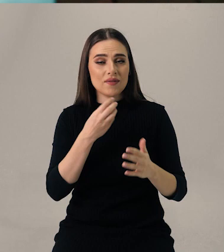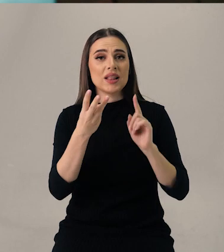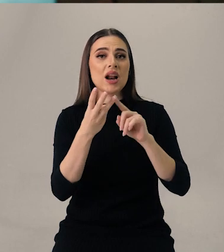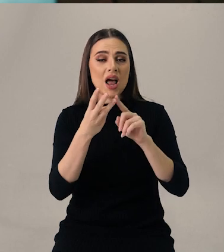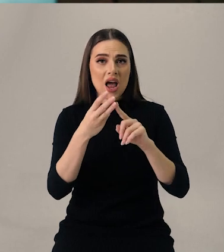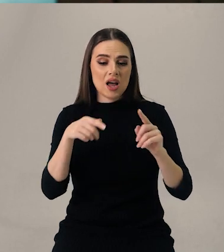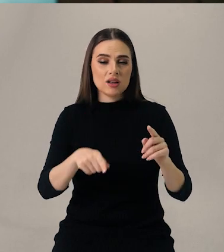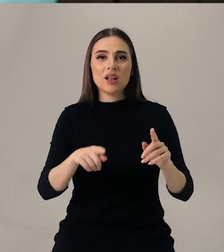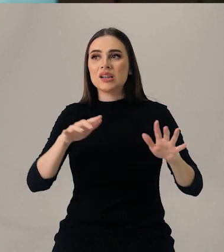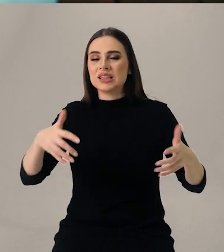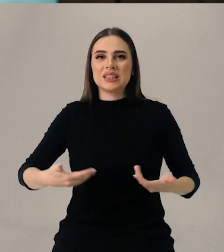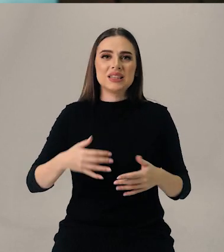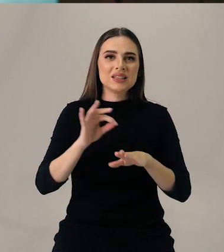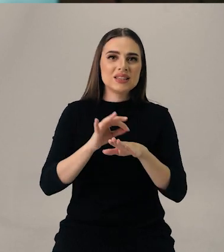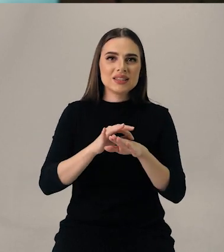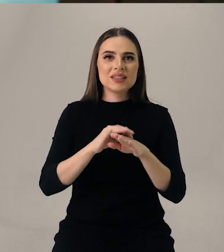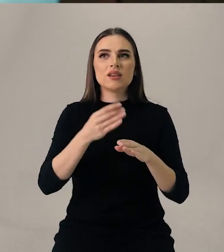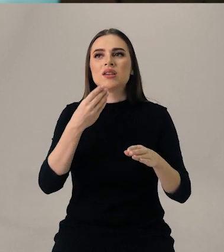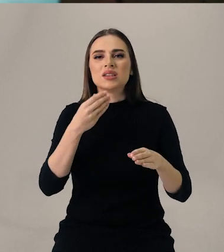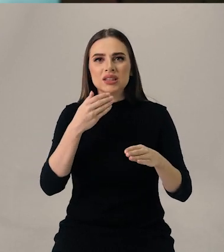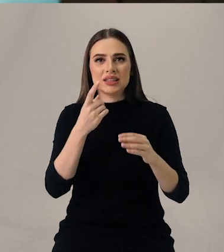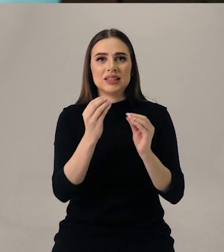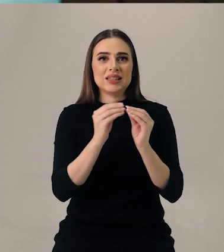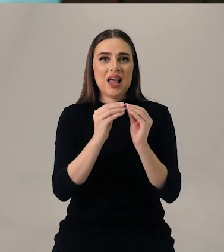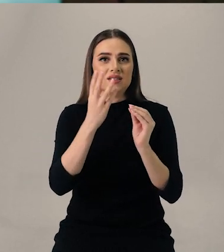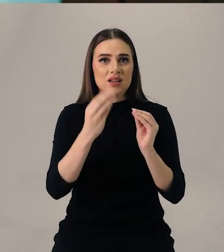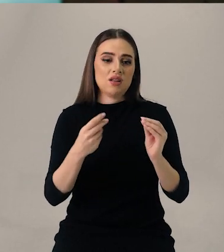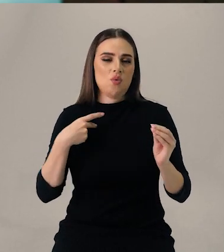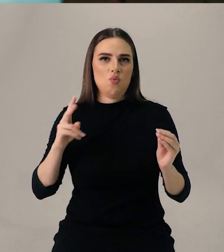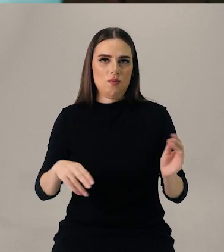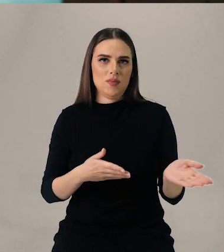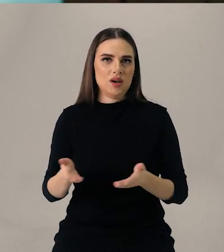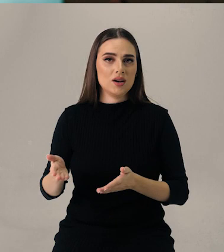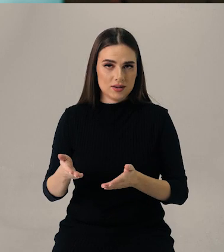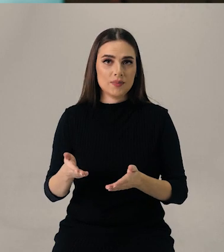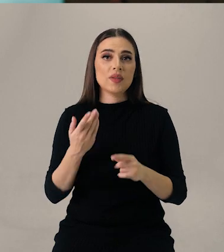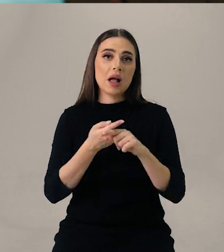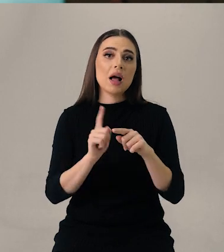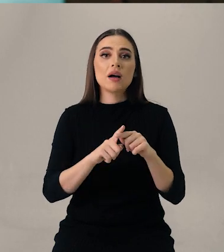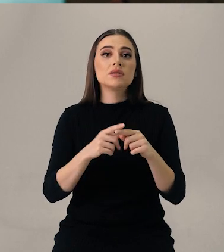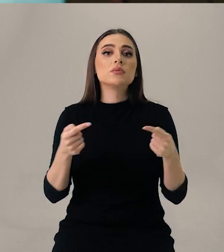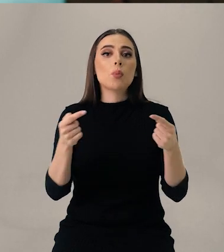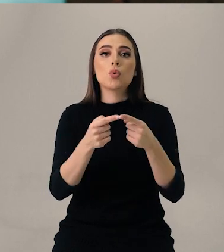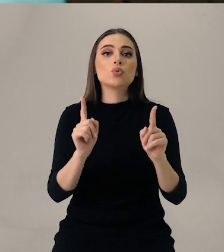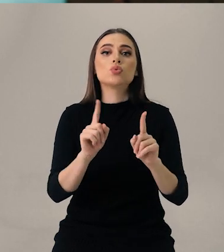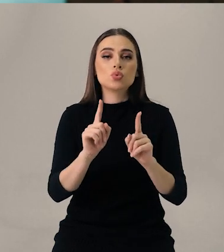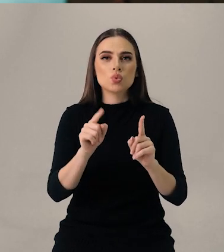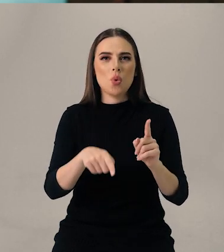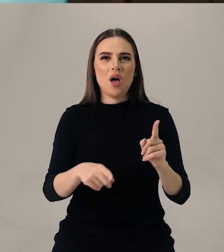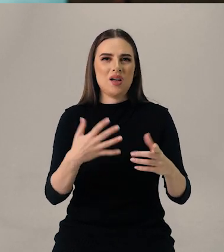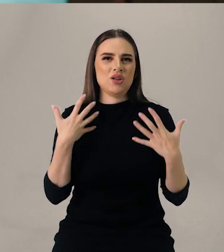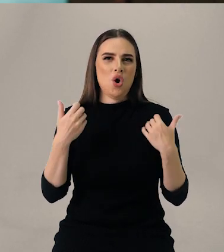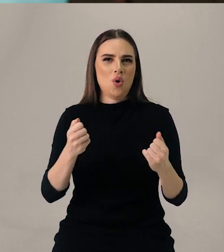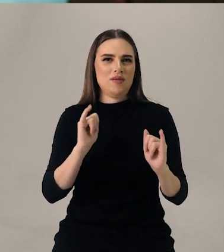болезни. Подхватил вирус, за 11 дней совсем обессилел и в итоге умер. Подкрепляет эту версию то, что царевич не славился